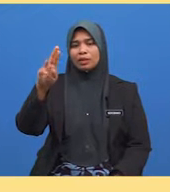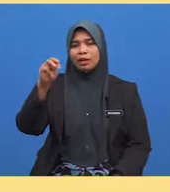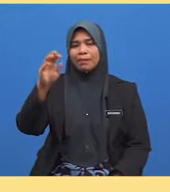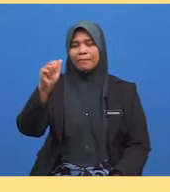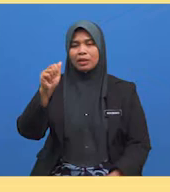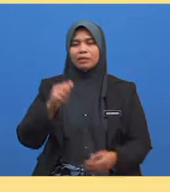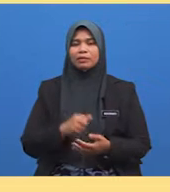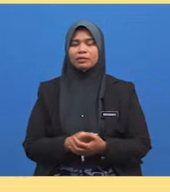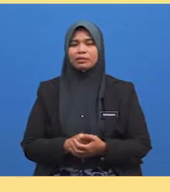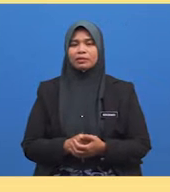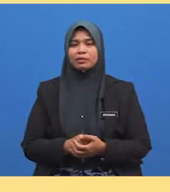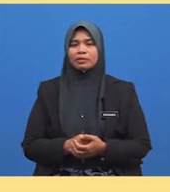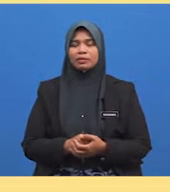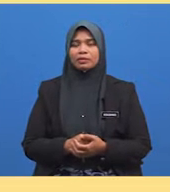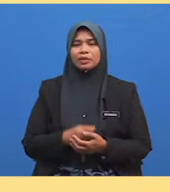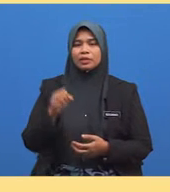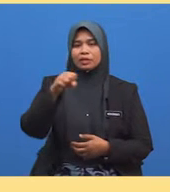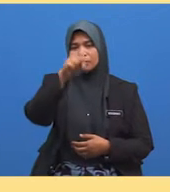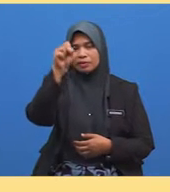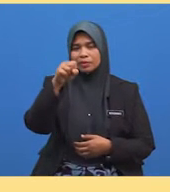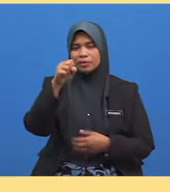Kita teruskan dengan soalan yang mendekat.